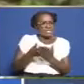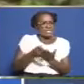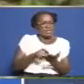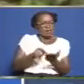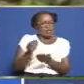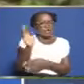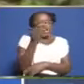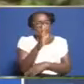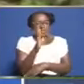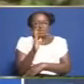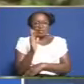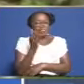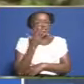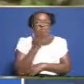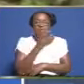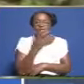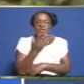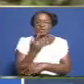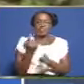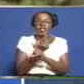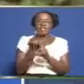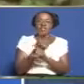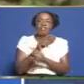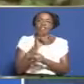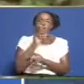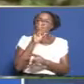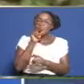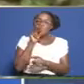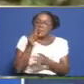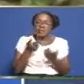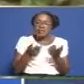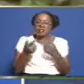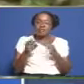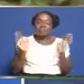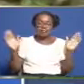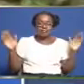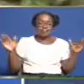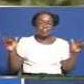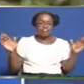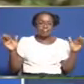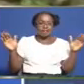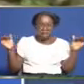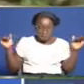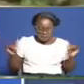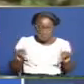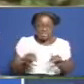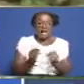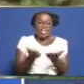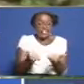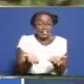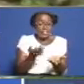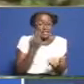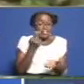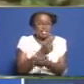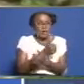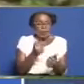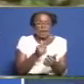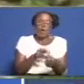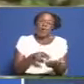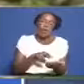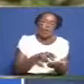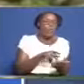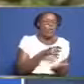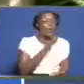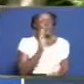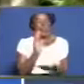ninakuwa na varieties of birds. Ikikuja kwa hii compound yangu na naona tu mzuri. Wakitembea, wakiimba,